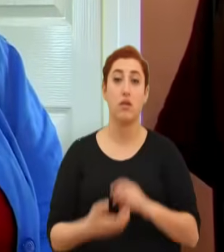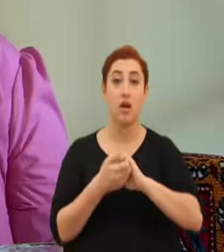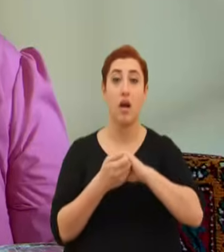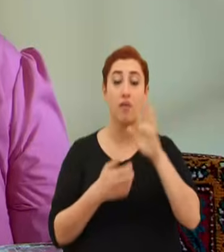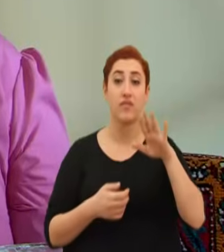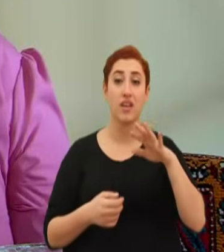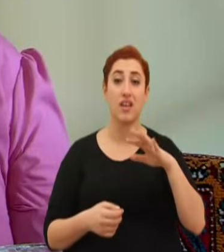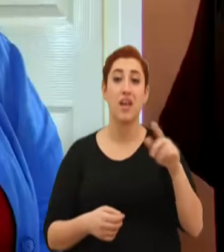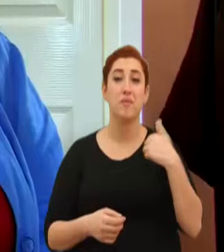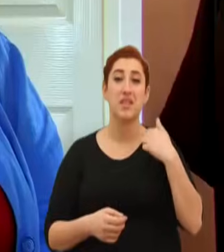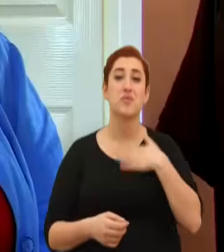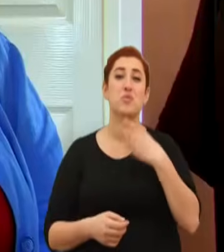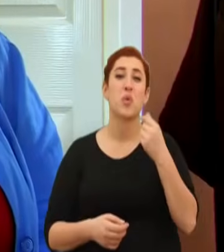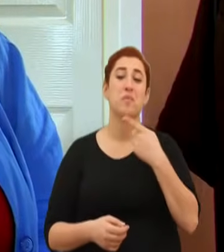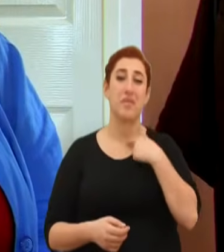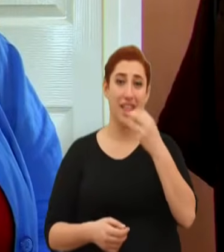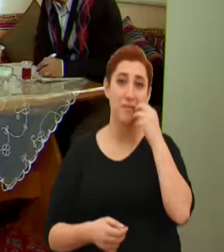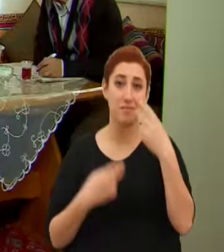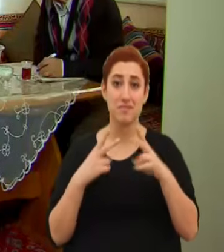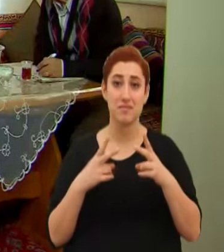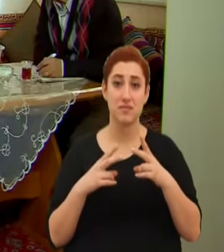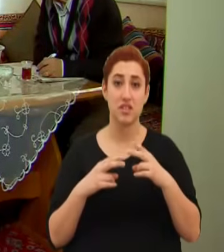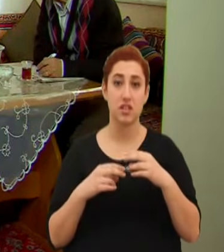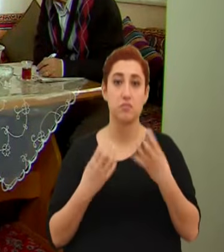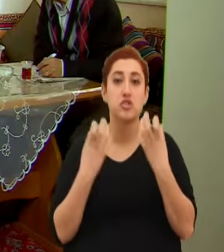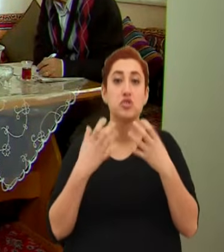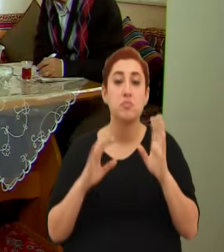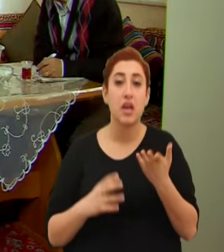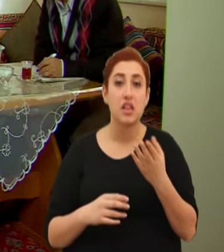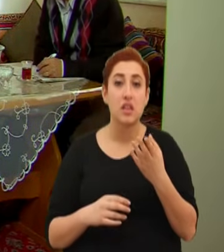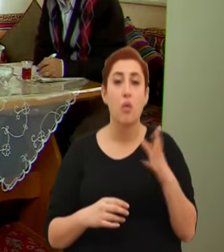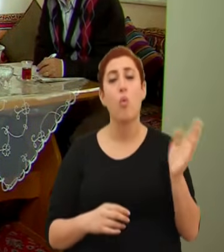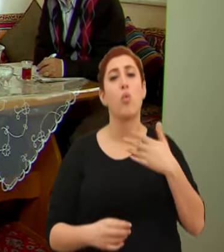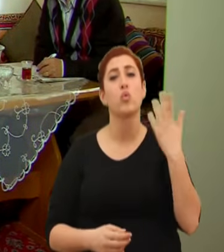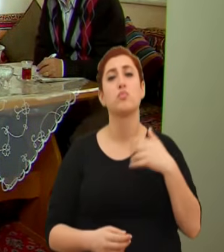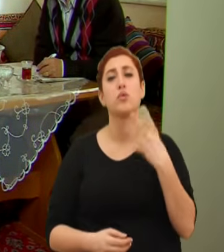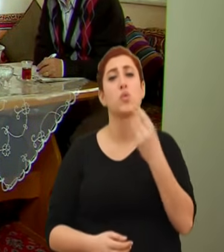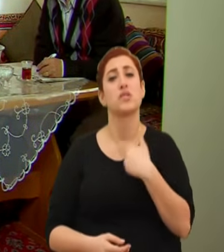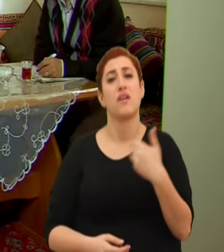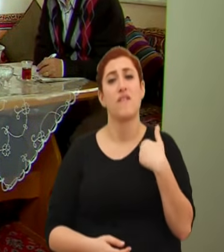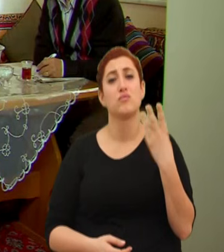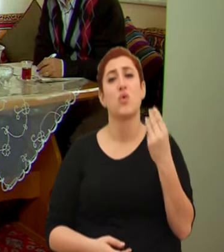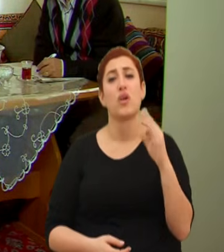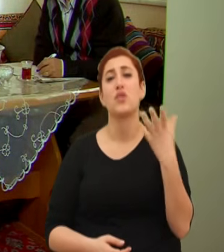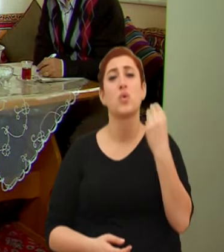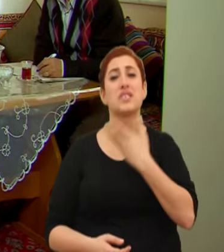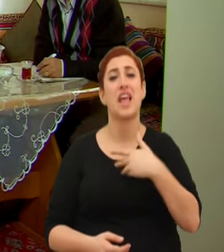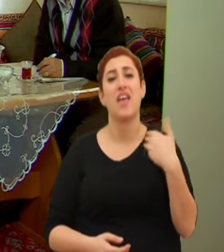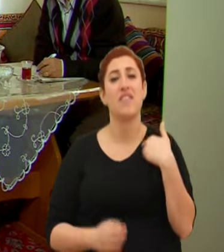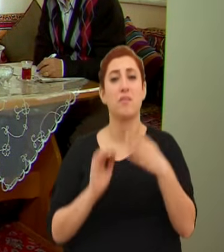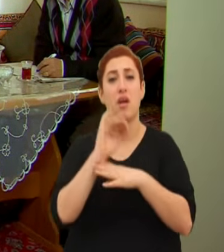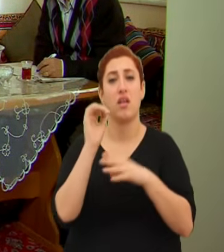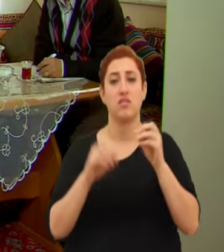Kanka, ya benim canım çok çekti, yiyebilir miyim? Çiğ. Pişmedi daha. Olsun, ben çok severim. Çok, en çok sevdiğim şeydir